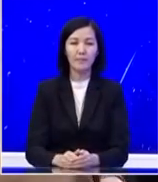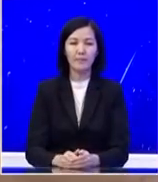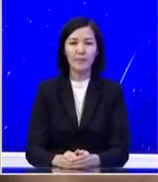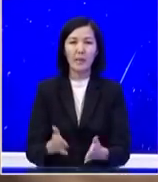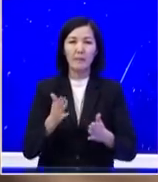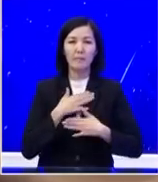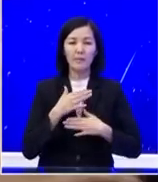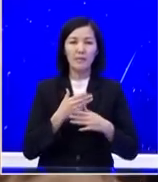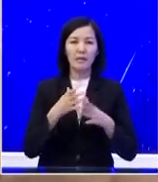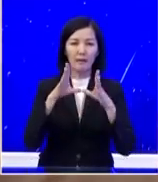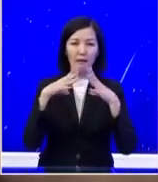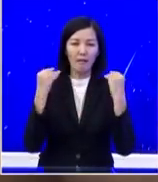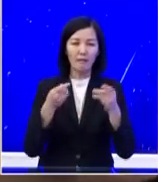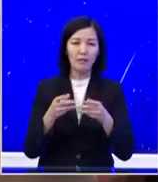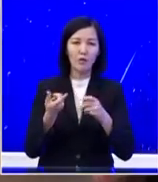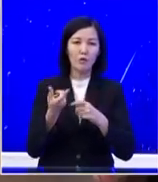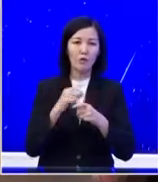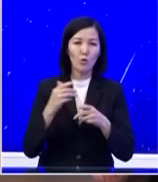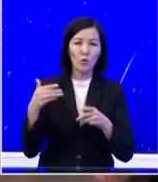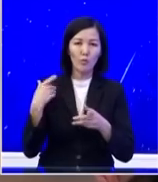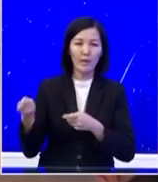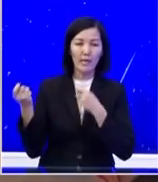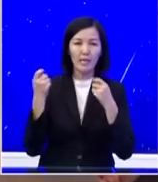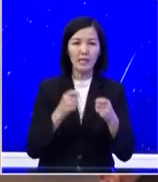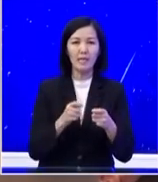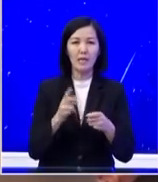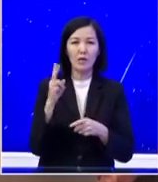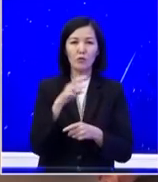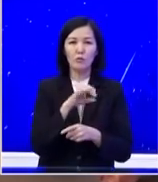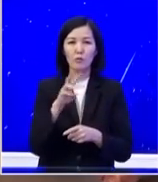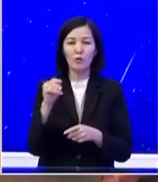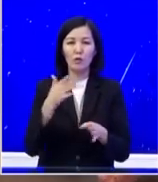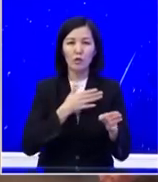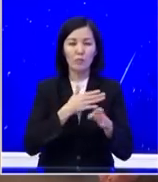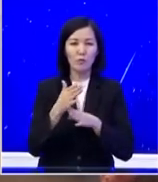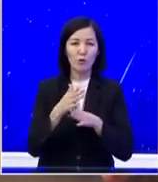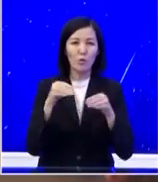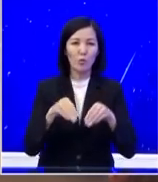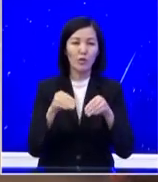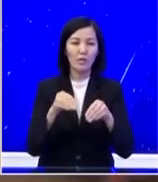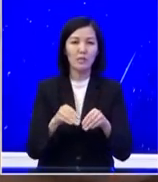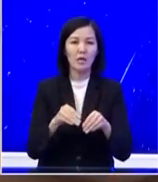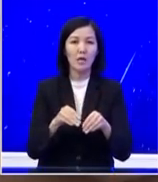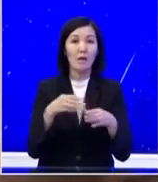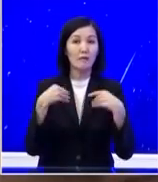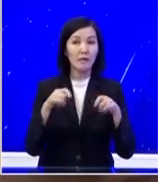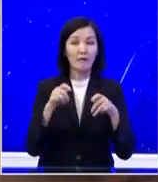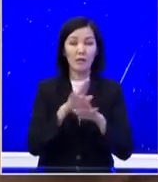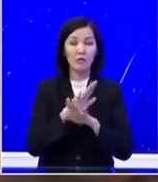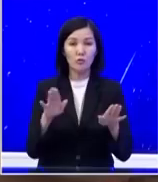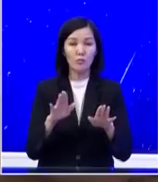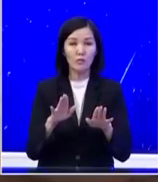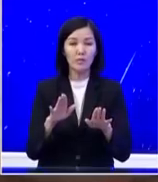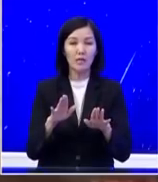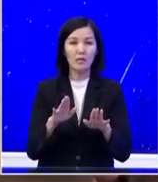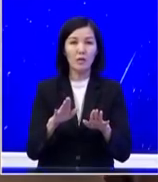Біз голландық тұқым алдық. Әлеуметтік кәсіпкерлік корпорациясы арқылы 200 миллион теңге бөлдік. Біз оны отырғыздық, бірақ ешқайда сатқан жоқпыз. Тұқымға